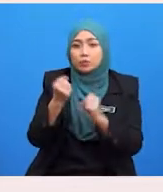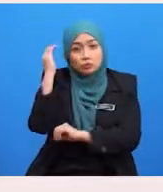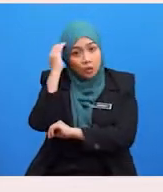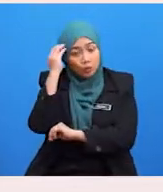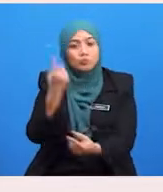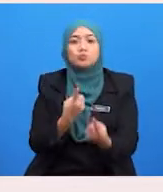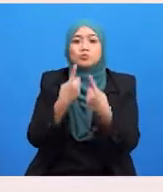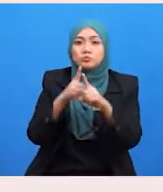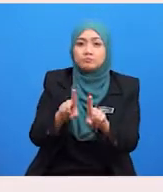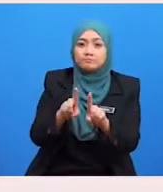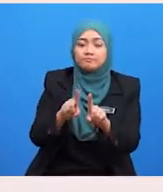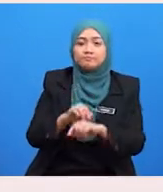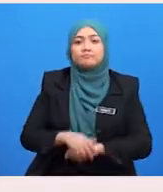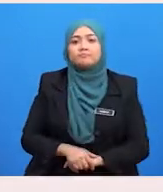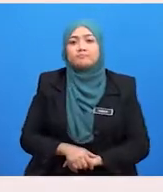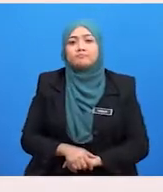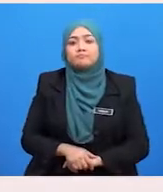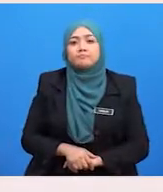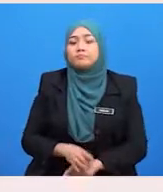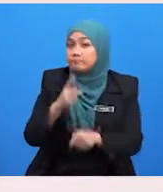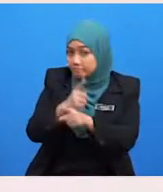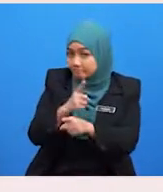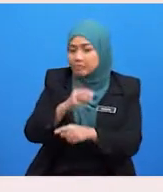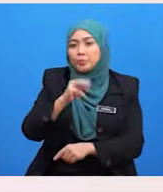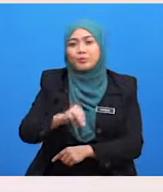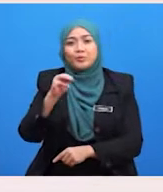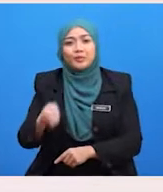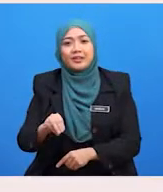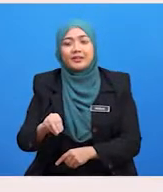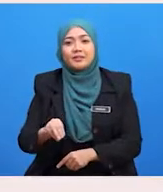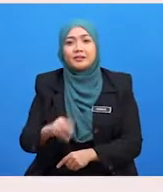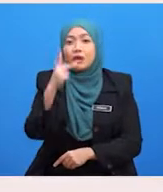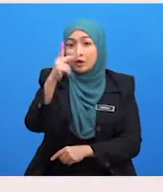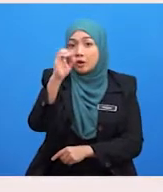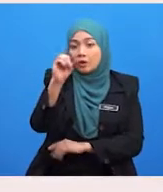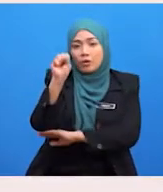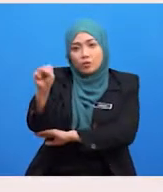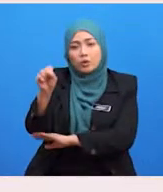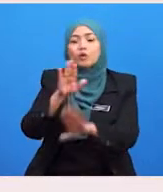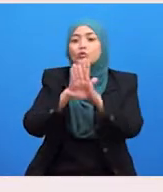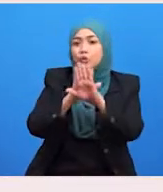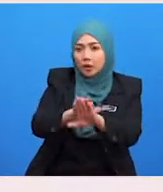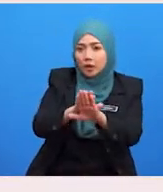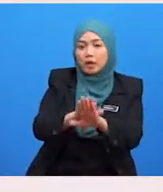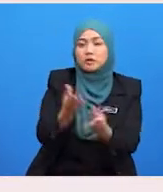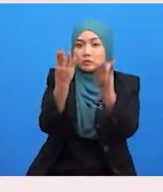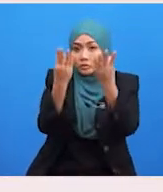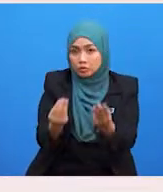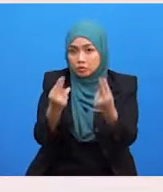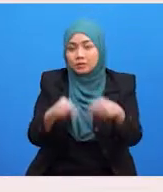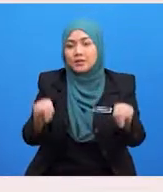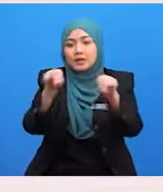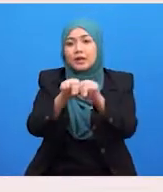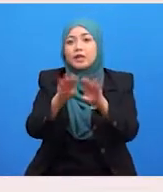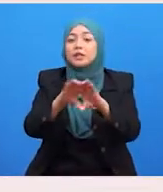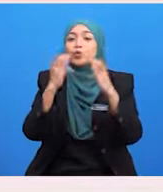buku? Ya, betul murid-murid. Kos aset bukan semasa ditolak dengan susut nilai terkumpul,